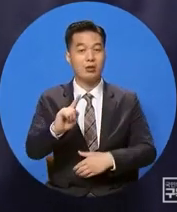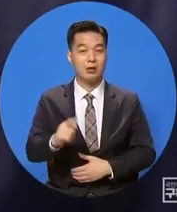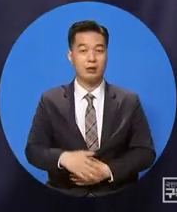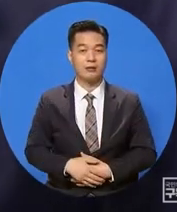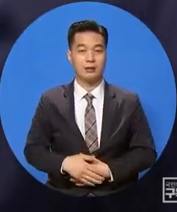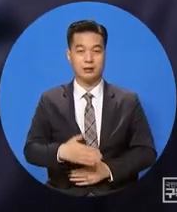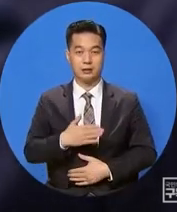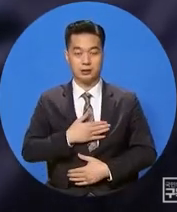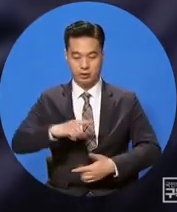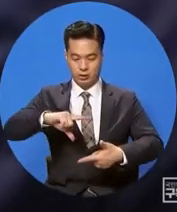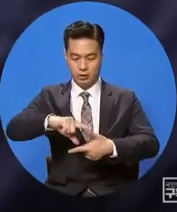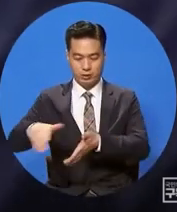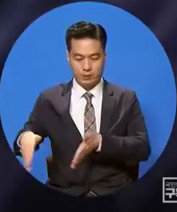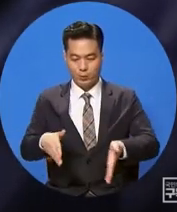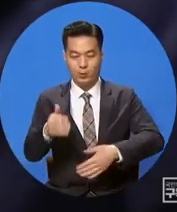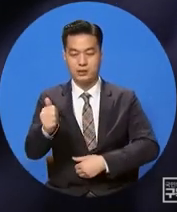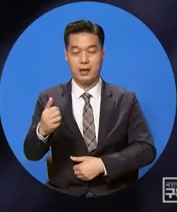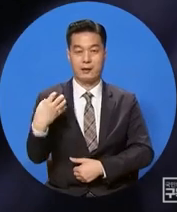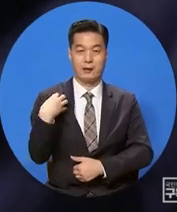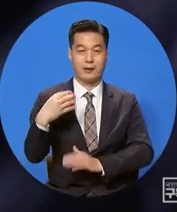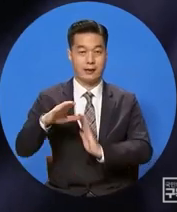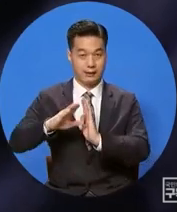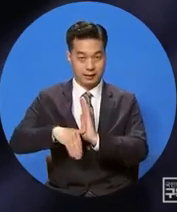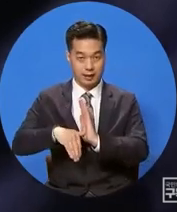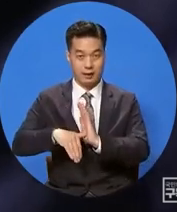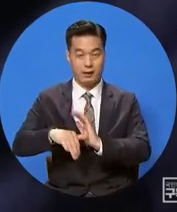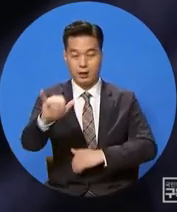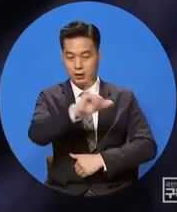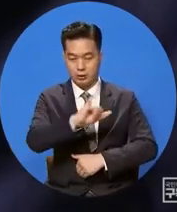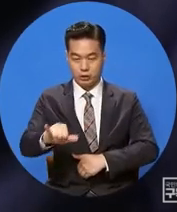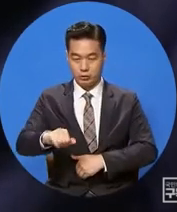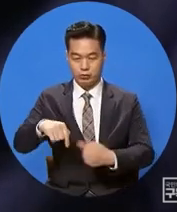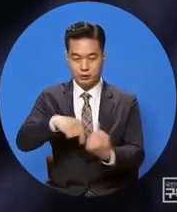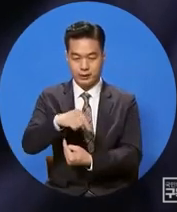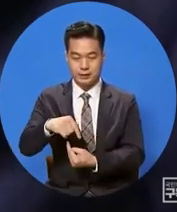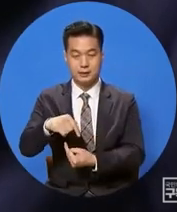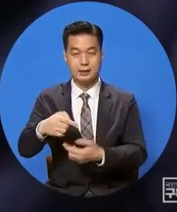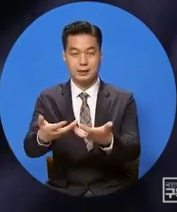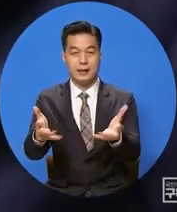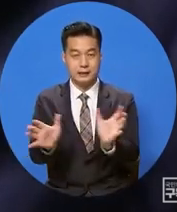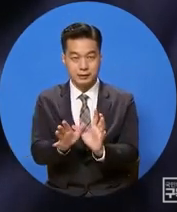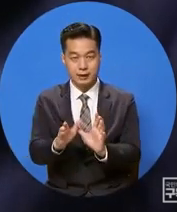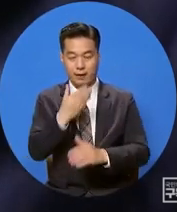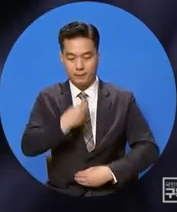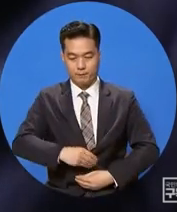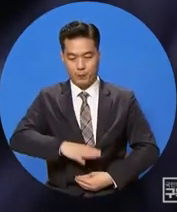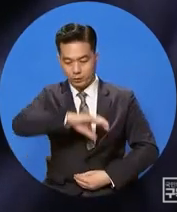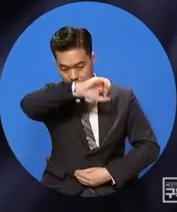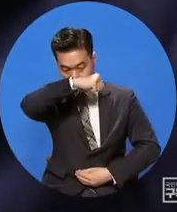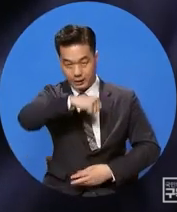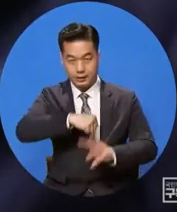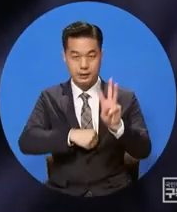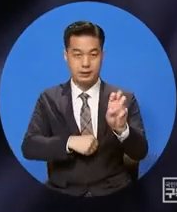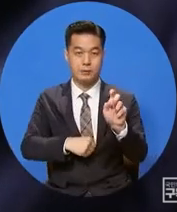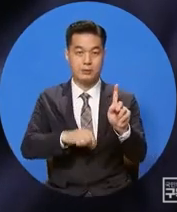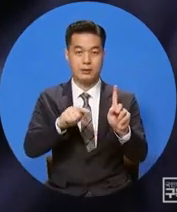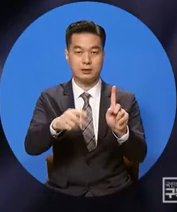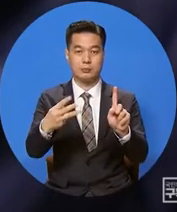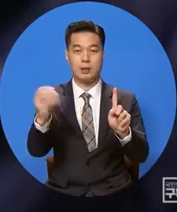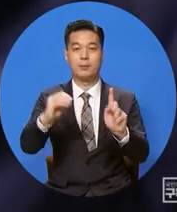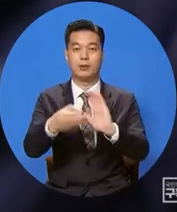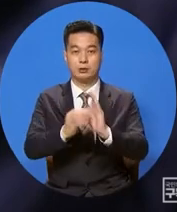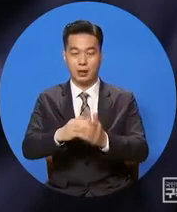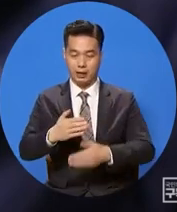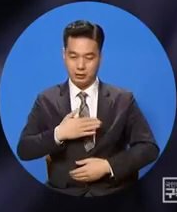저는 경남지사 할 때 전국 자치단체가 평균 복지 예산이 31.3%일 때 저는